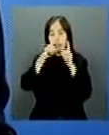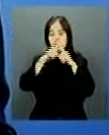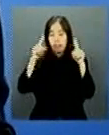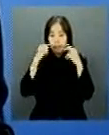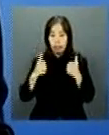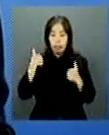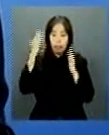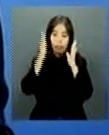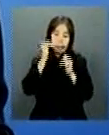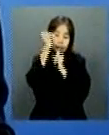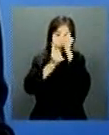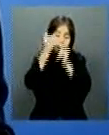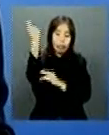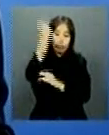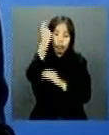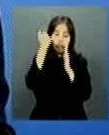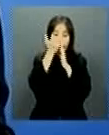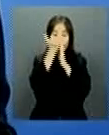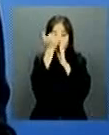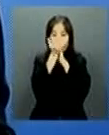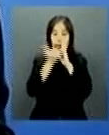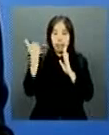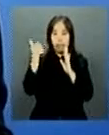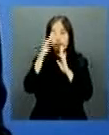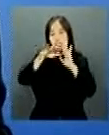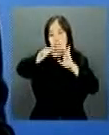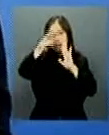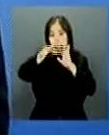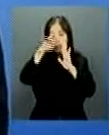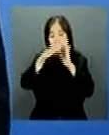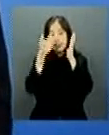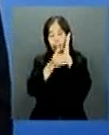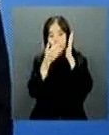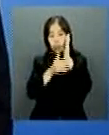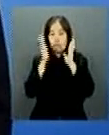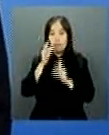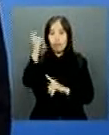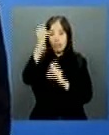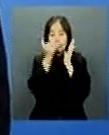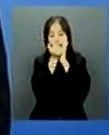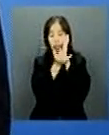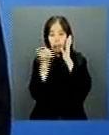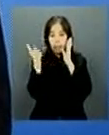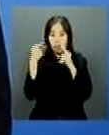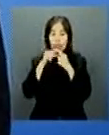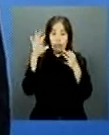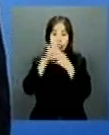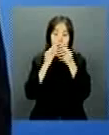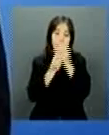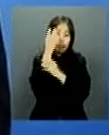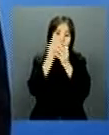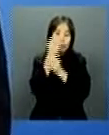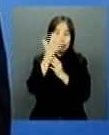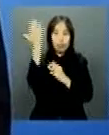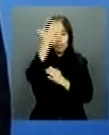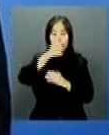ทยอยขึ้นไปสัมผัสอากาศหนาวเย็นในหลายจังหวัดของภาคเหนือและภาคตะวันออกเฉียงเหนือกันค่ะโดยเฉพาะที่งานพืชสวนโลกที่จังหวัดเชียงใหม่